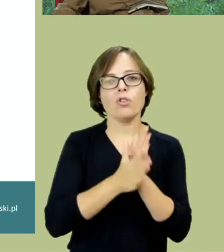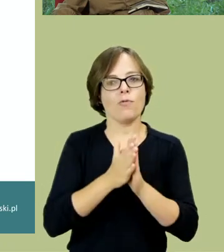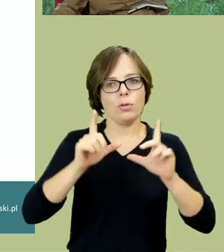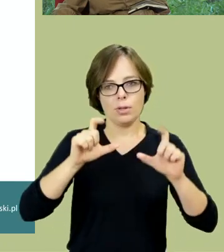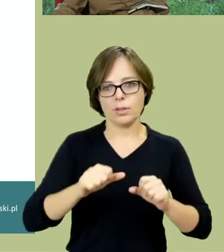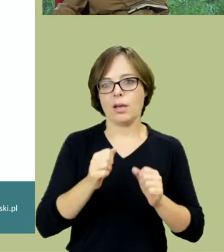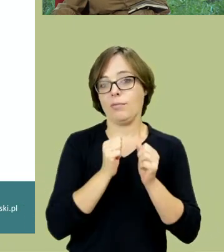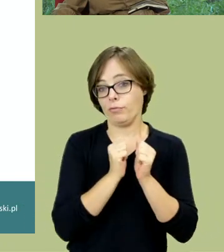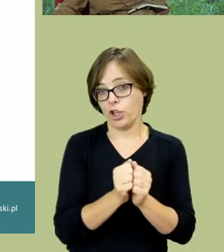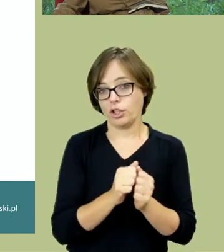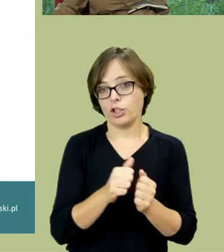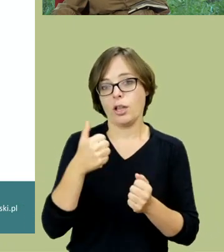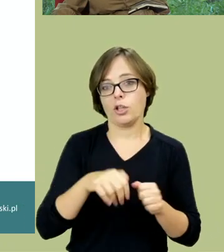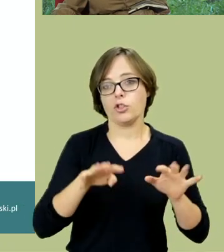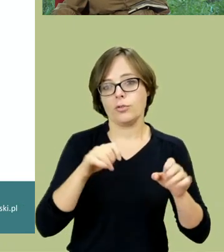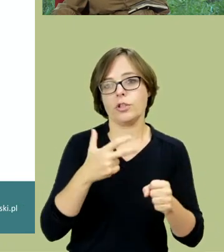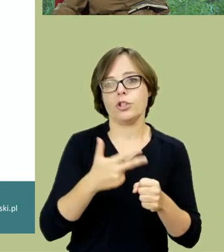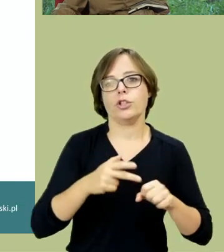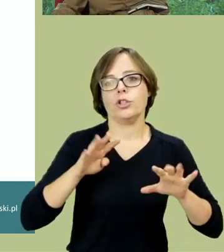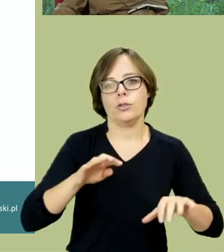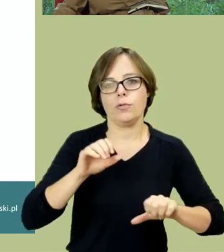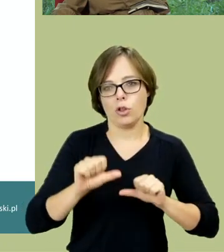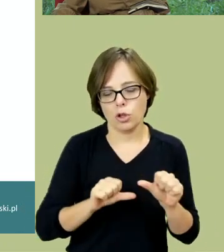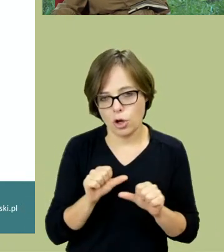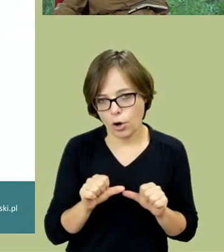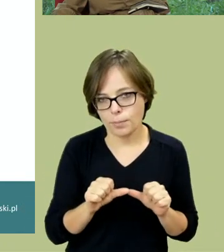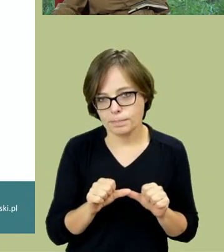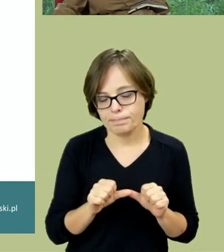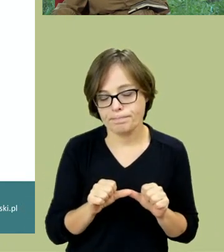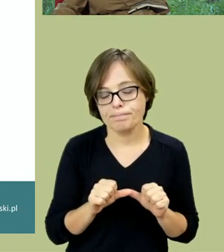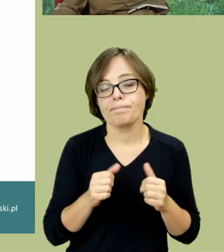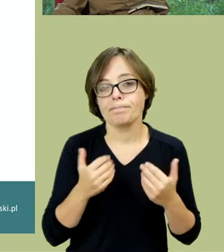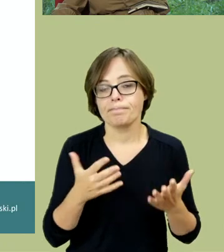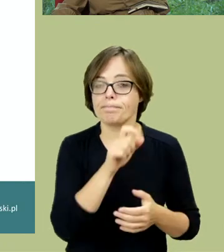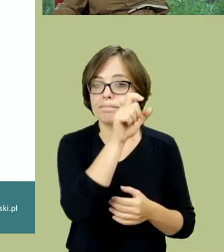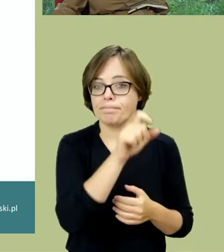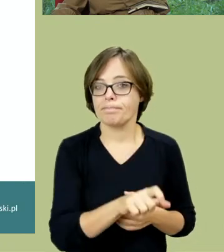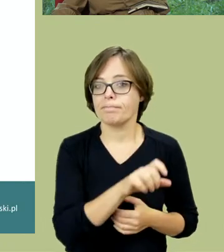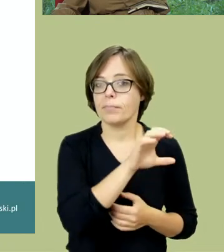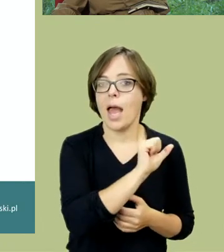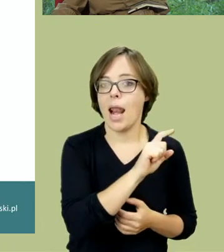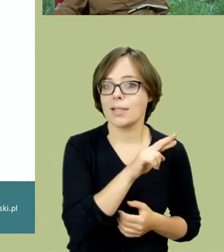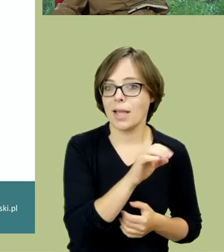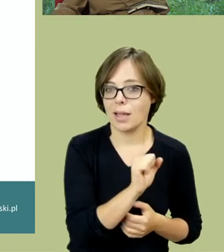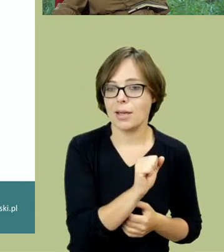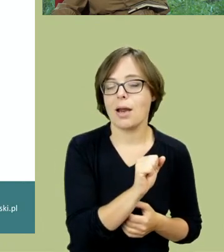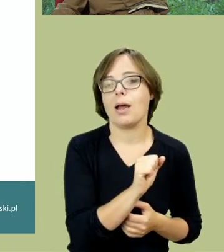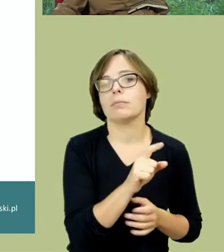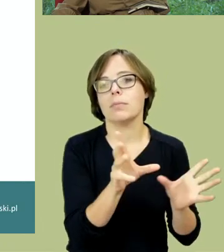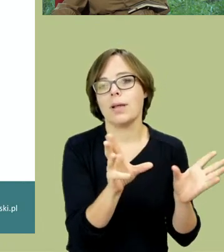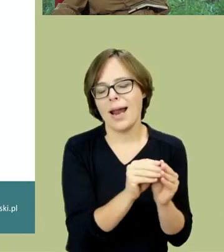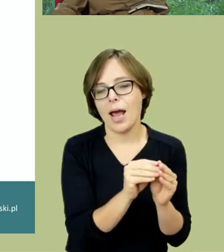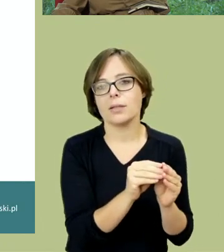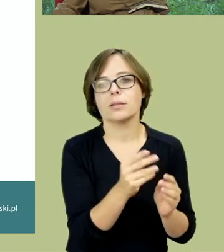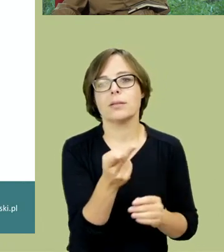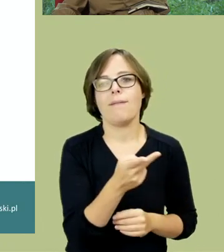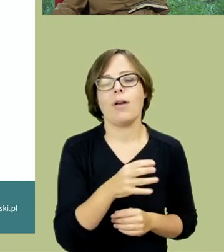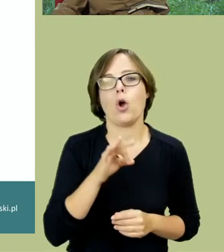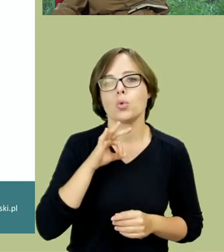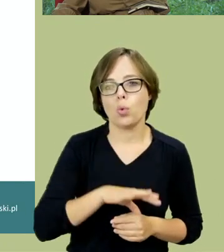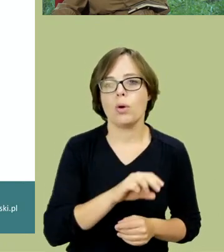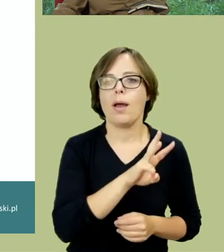1930 wrzesień 1939 rok. Aleksandra Piłsudska razem z córkami